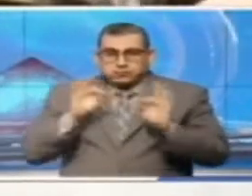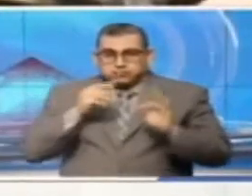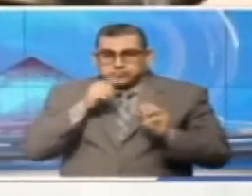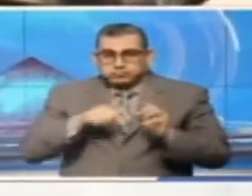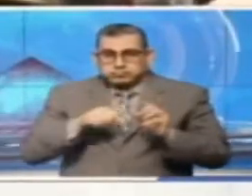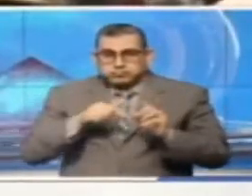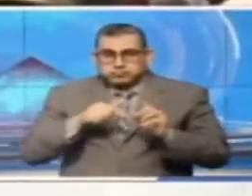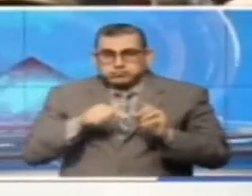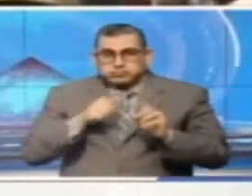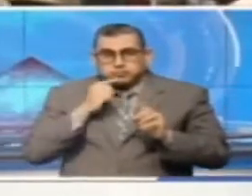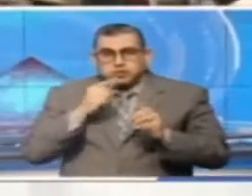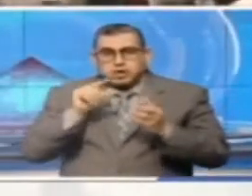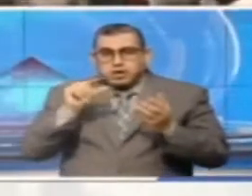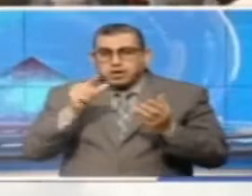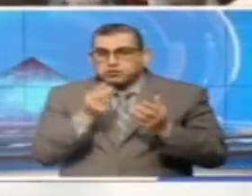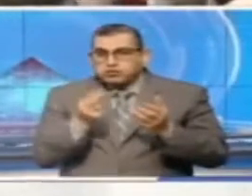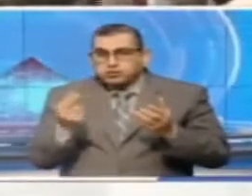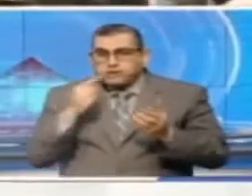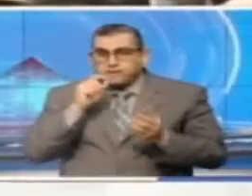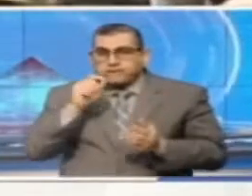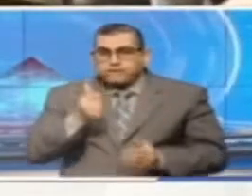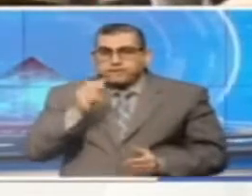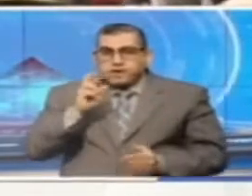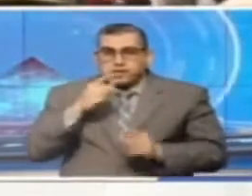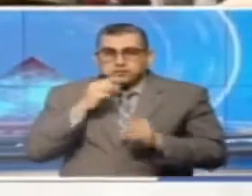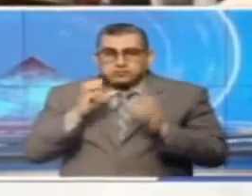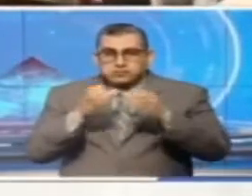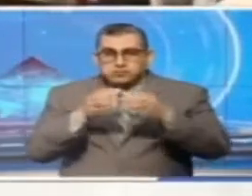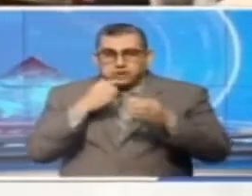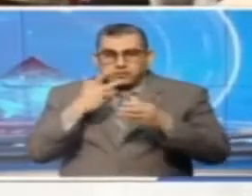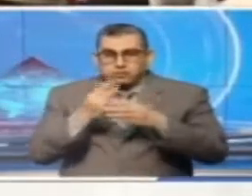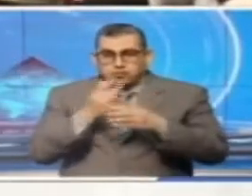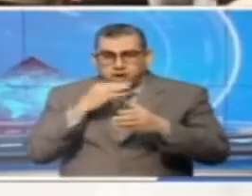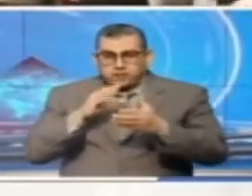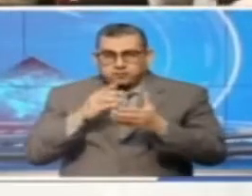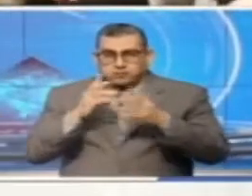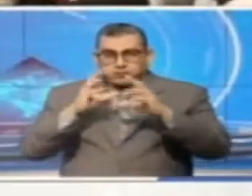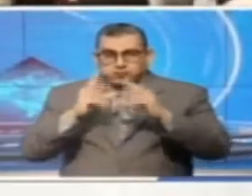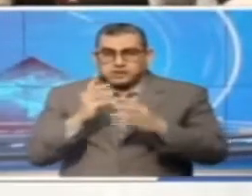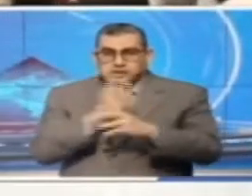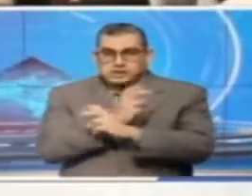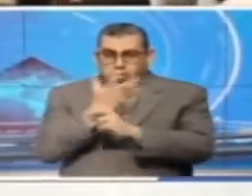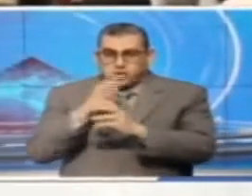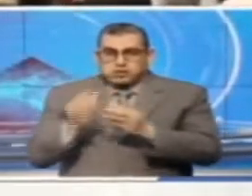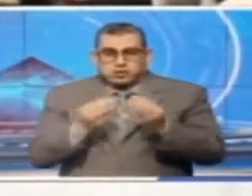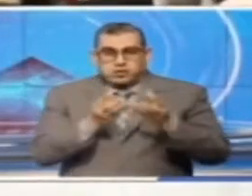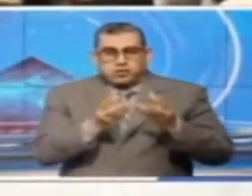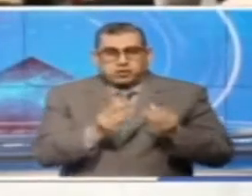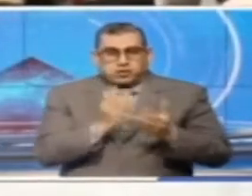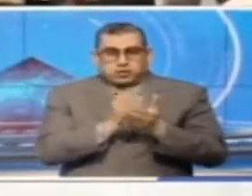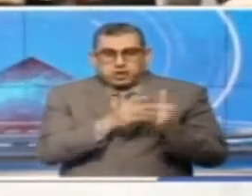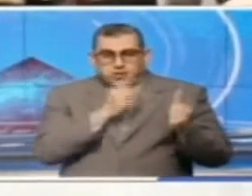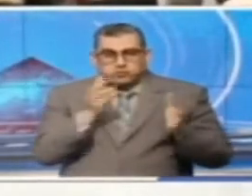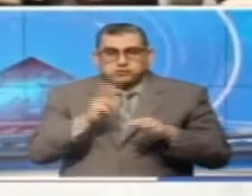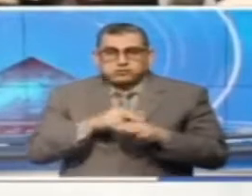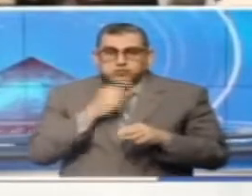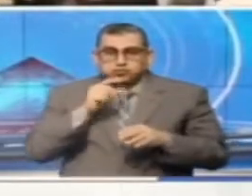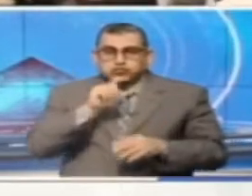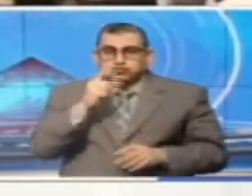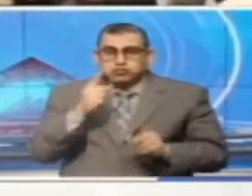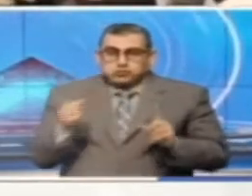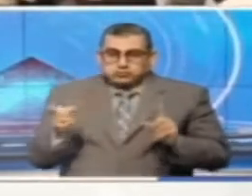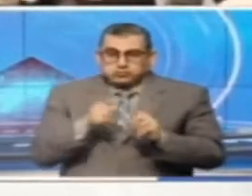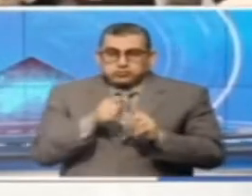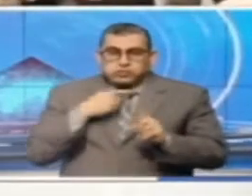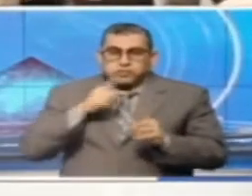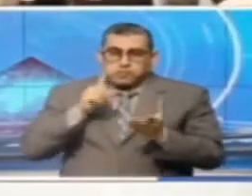حسب بقى كل نوع، يعني مثلا الفايزر مدته شهر بعد ما يتفك من التجميد بتاعه، في خلال هذا الشهر